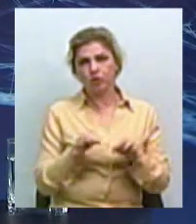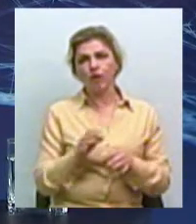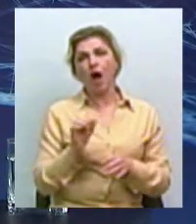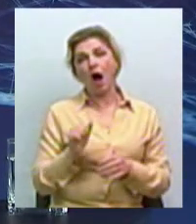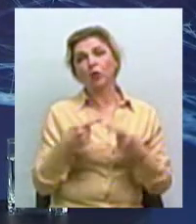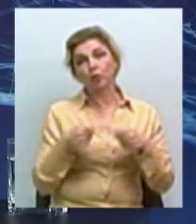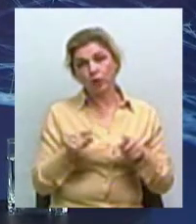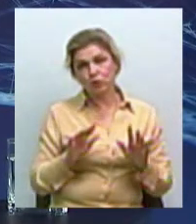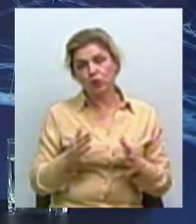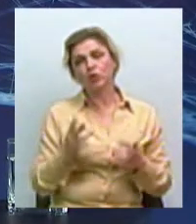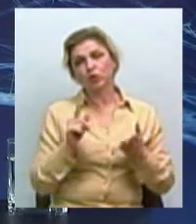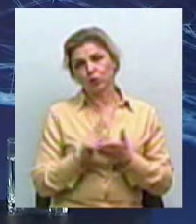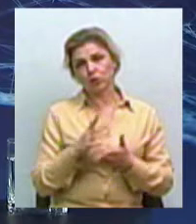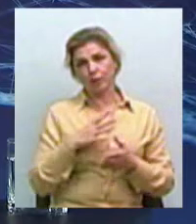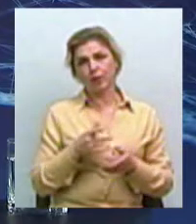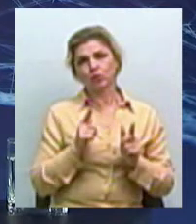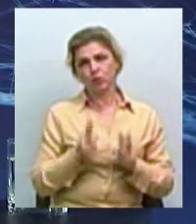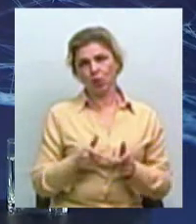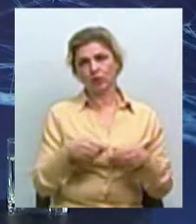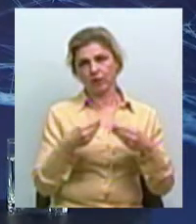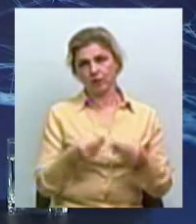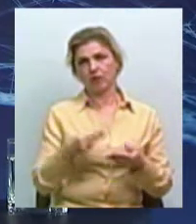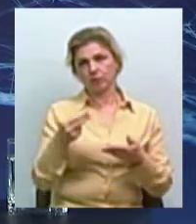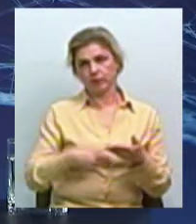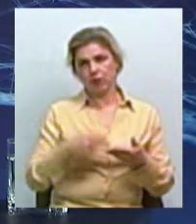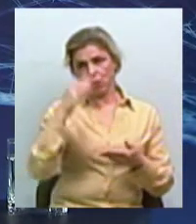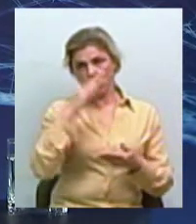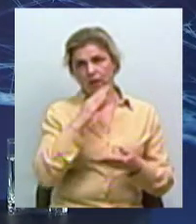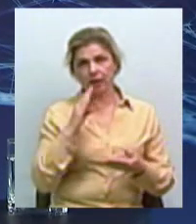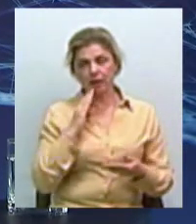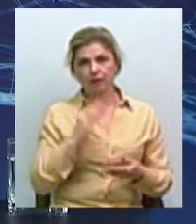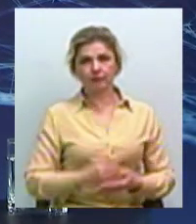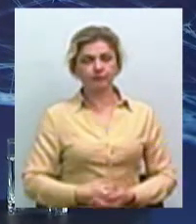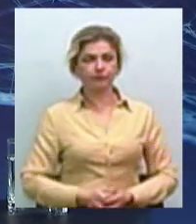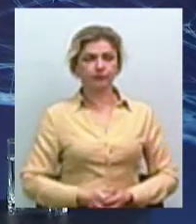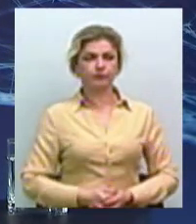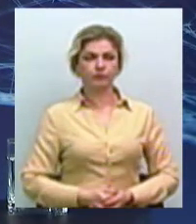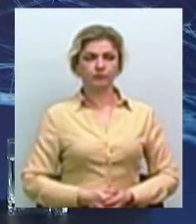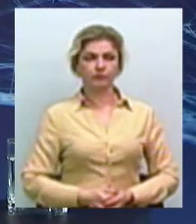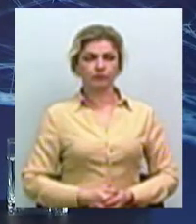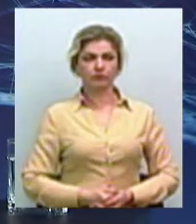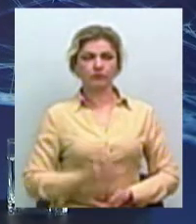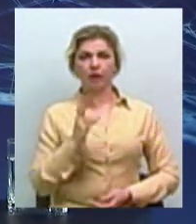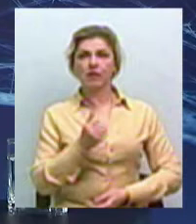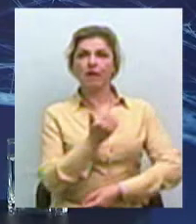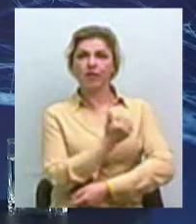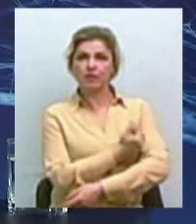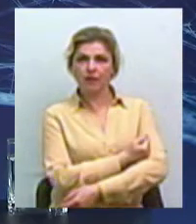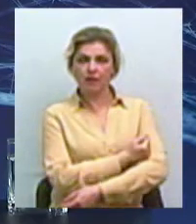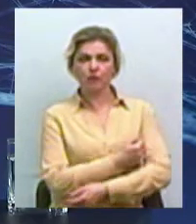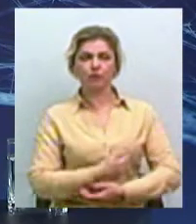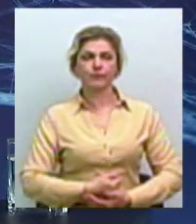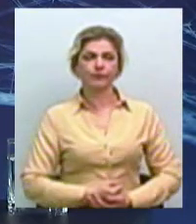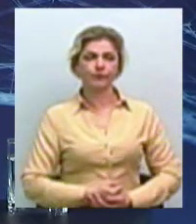бути на це згода безпосередньо самої людини, якщо на вакцинацію.